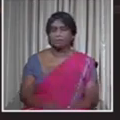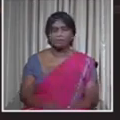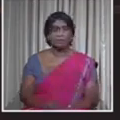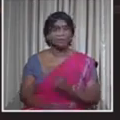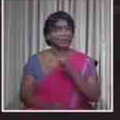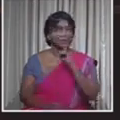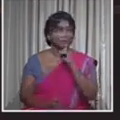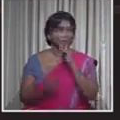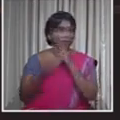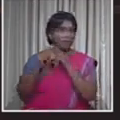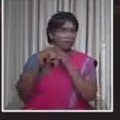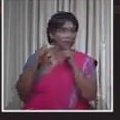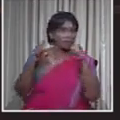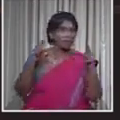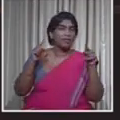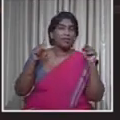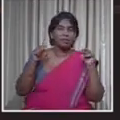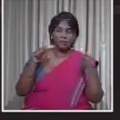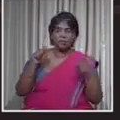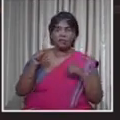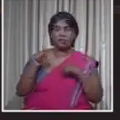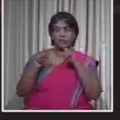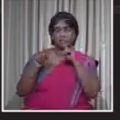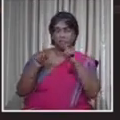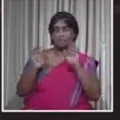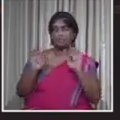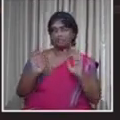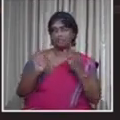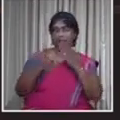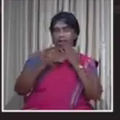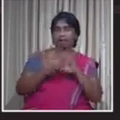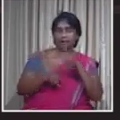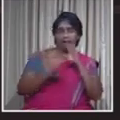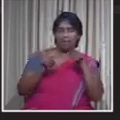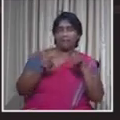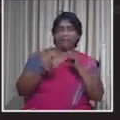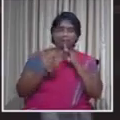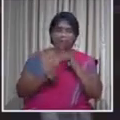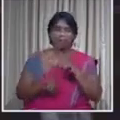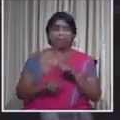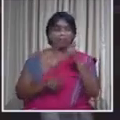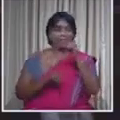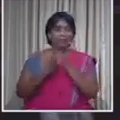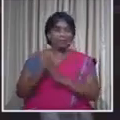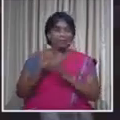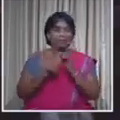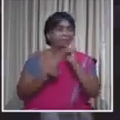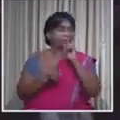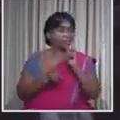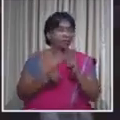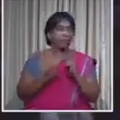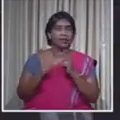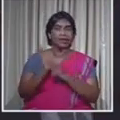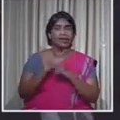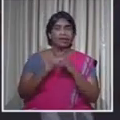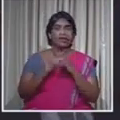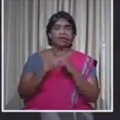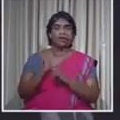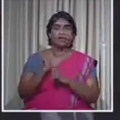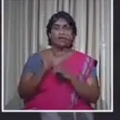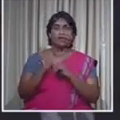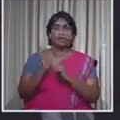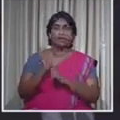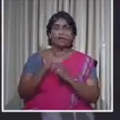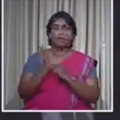කතාවේ අගදි කියන්න තිබුණු දෙයක් දැන් මුලින් කියලා කියන්න සිද්ධ වෙනවා. මොකද මේ කතා කරපු මන්ත්‍රීතුමා කිව්වා මේ නිලන්ත ජයවර්ධන මහත්තයාගේ ලියමක්